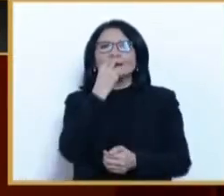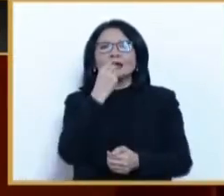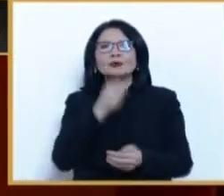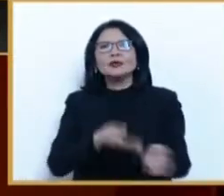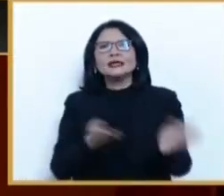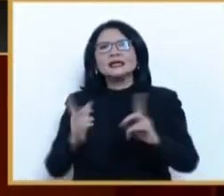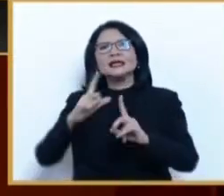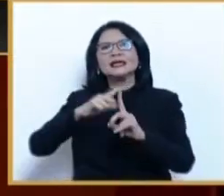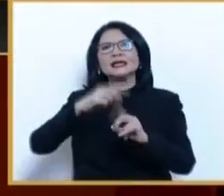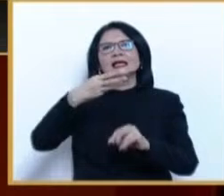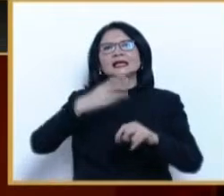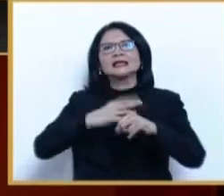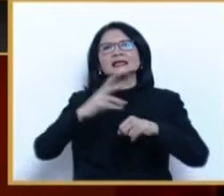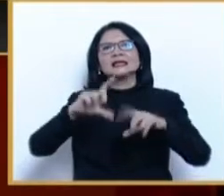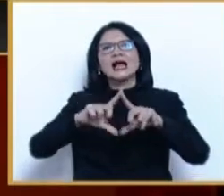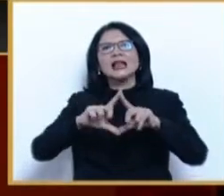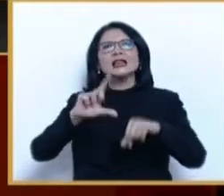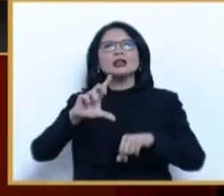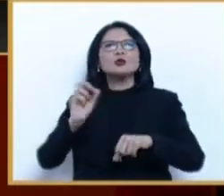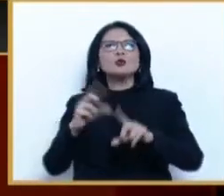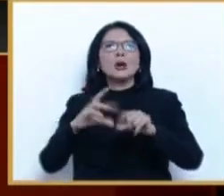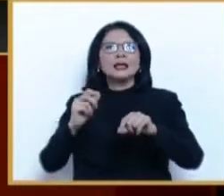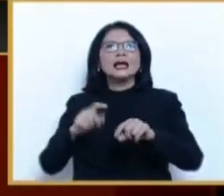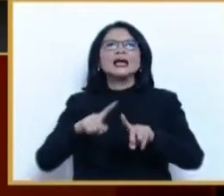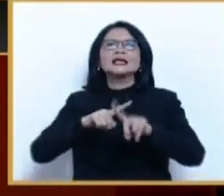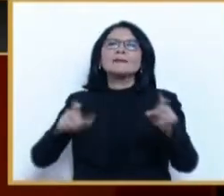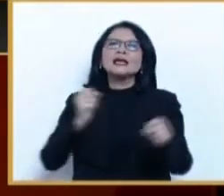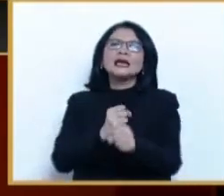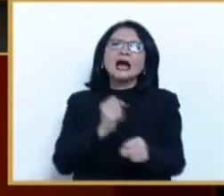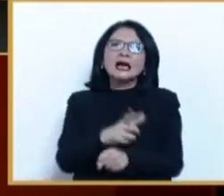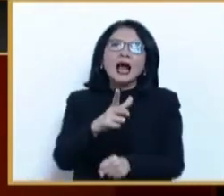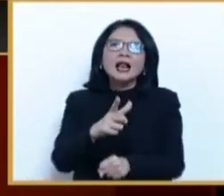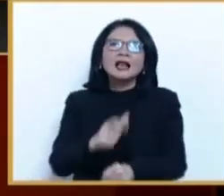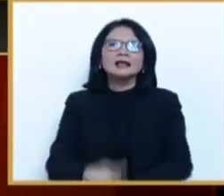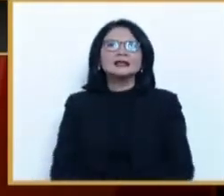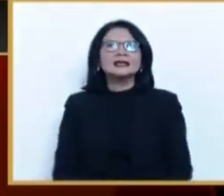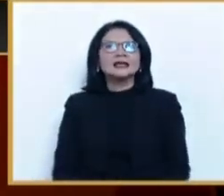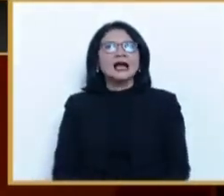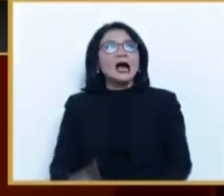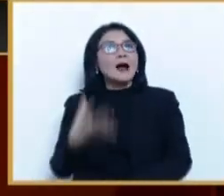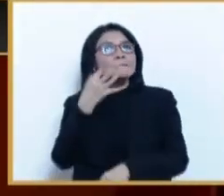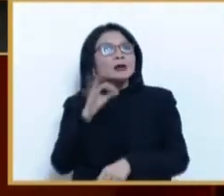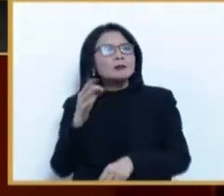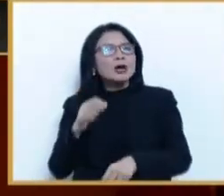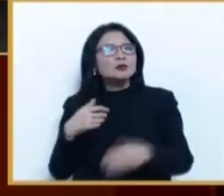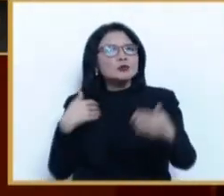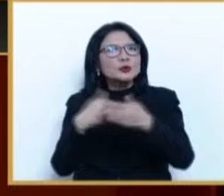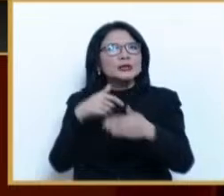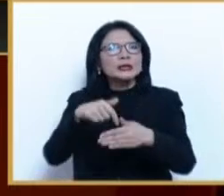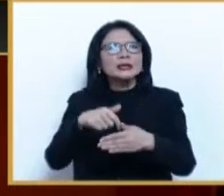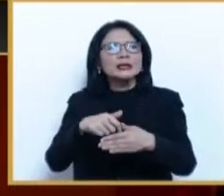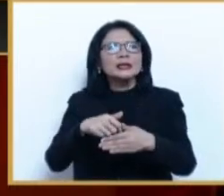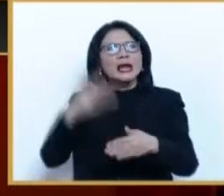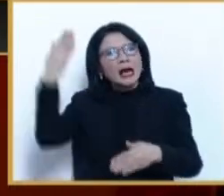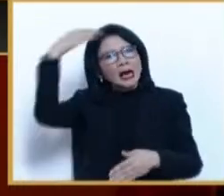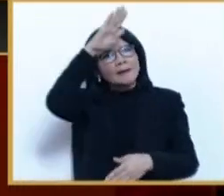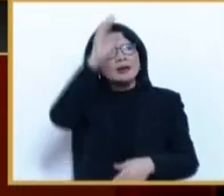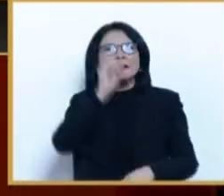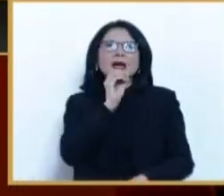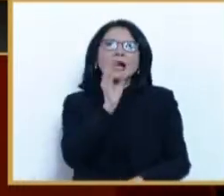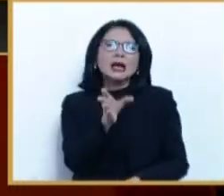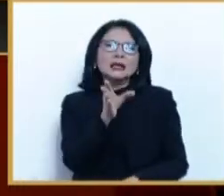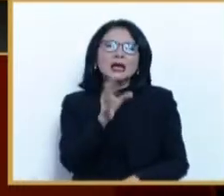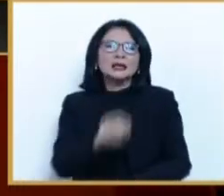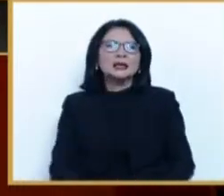luar tapi tidak jadi kemudian baru-baru ini k bilauan menyampaikan